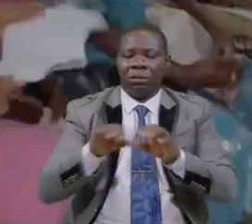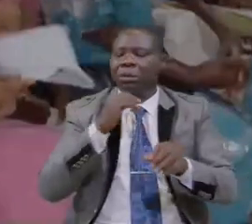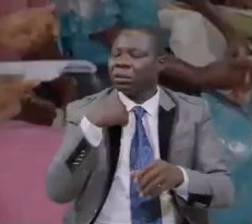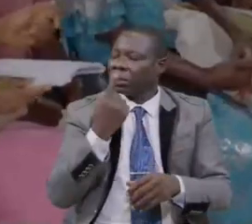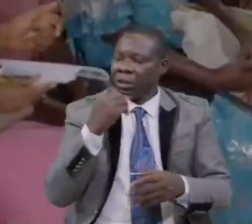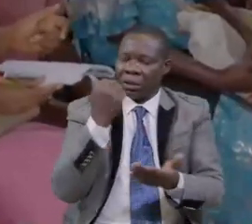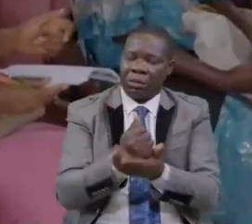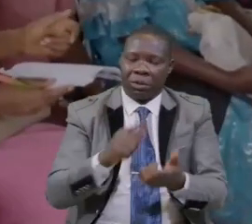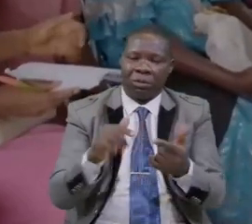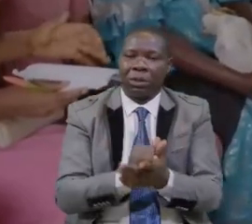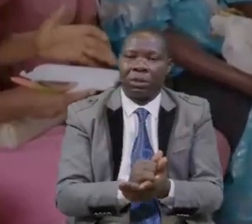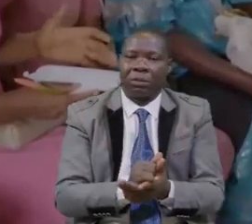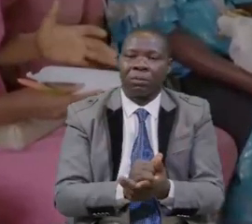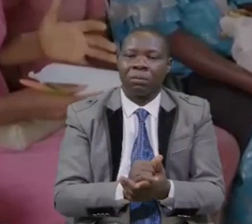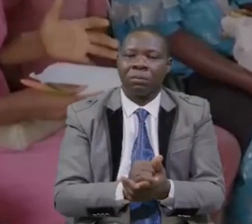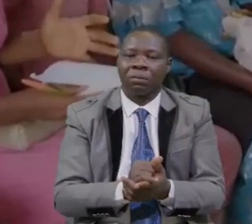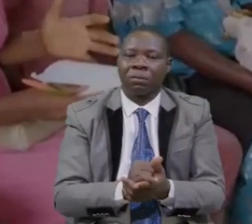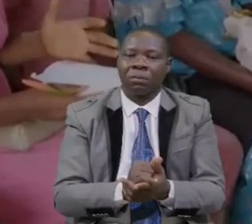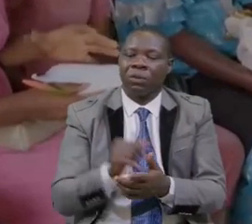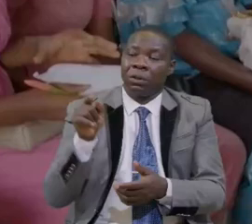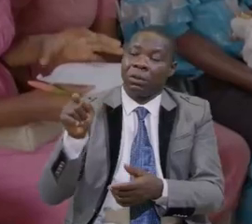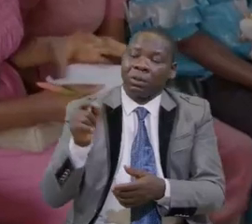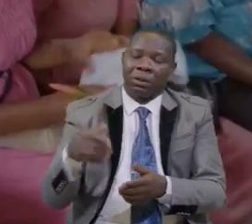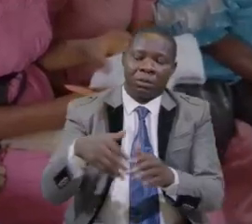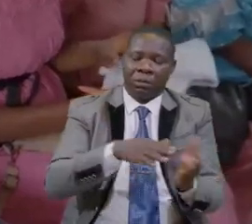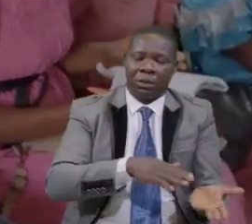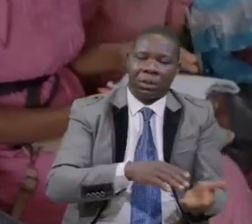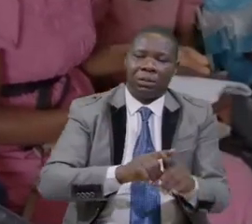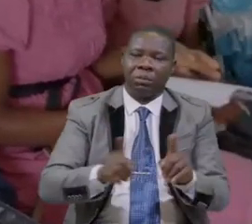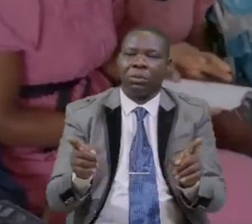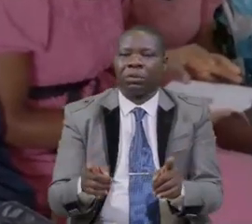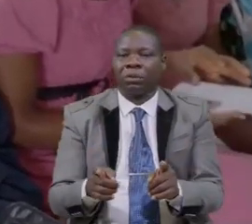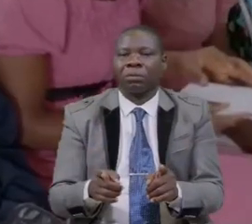Amen. Il est mort.